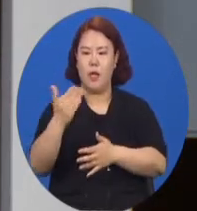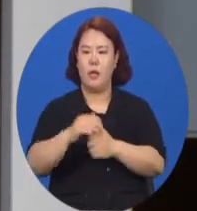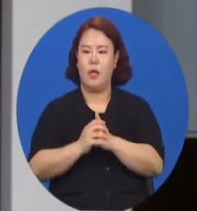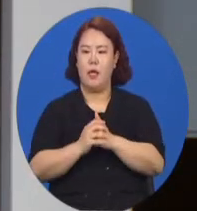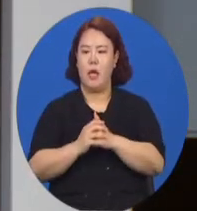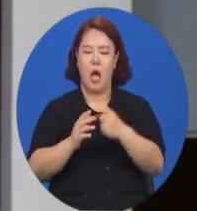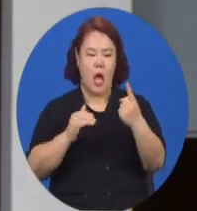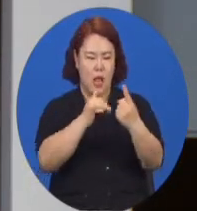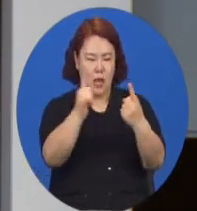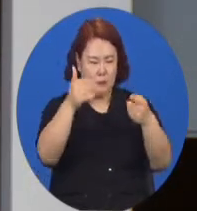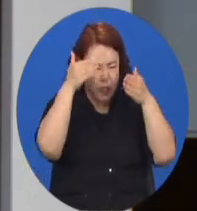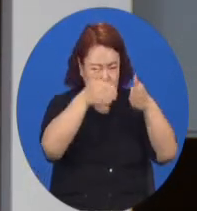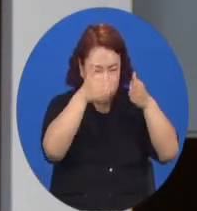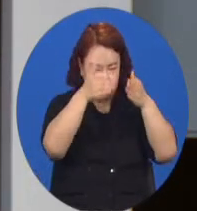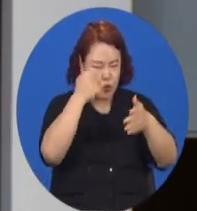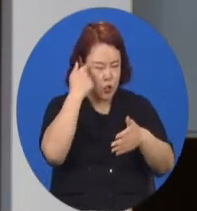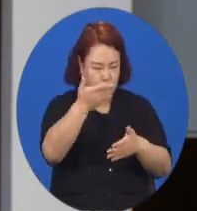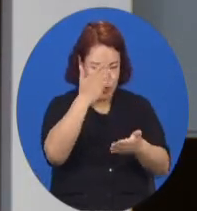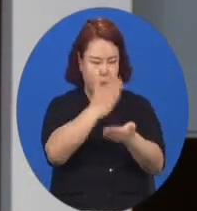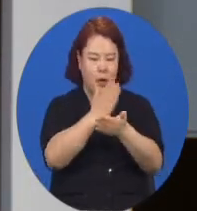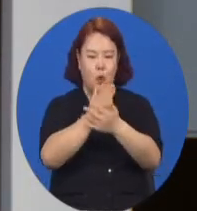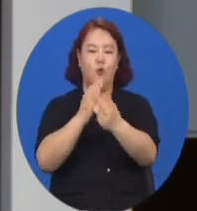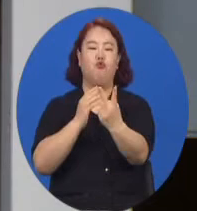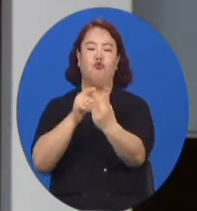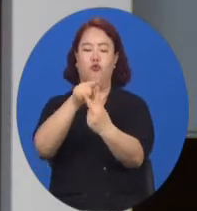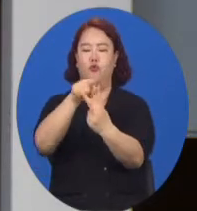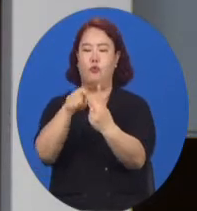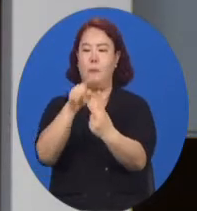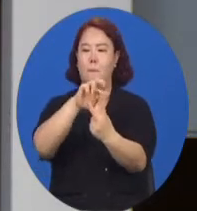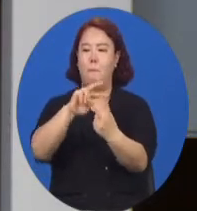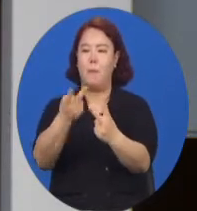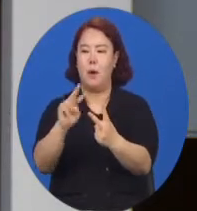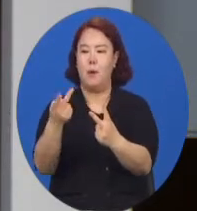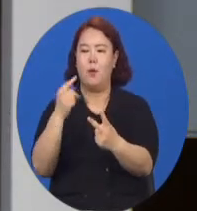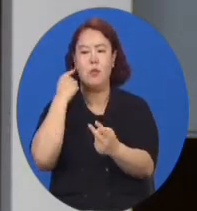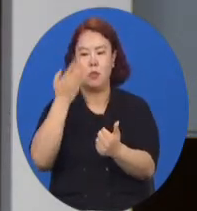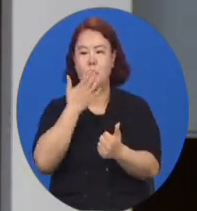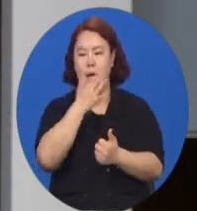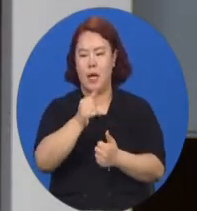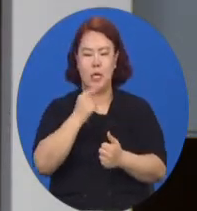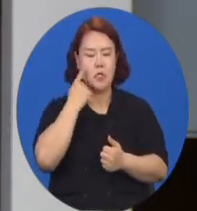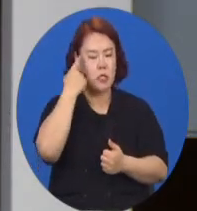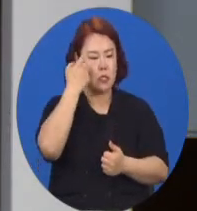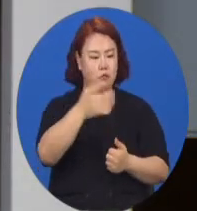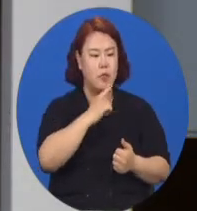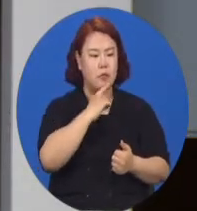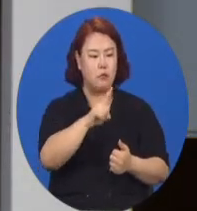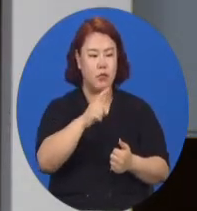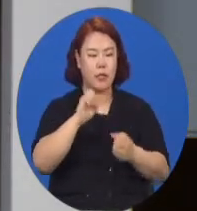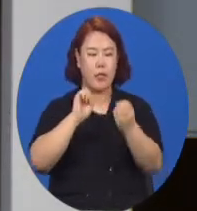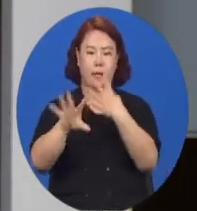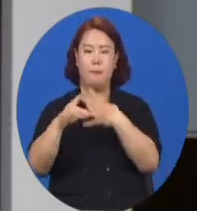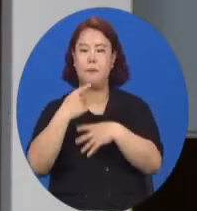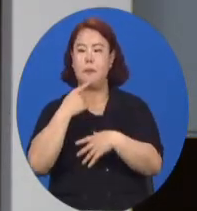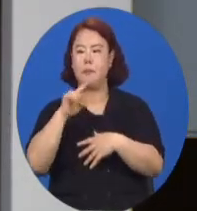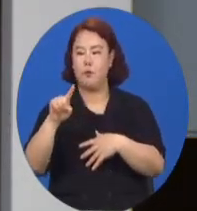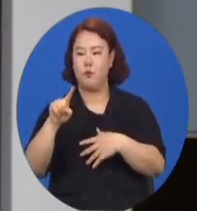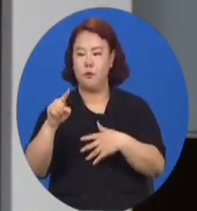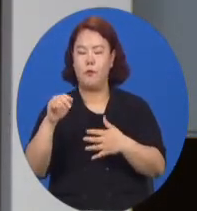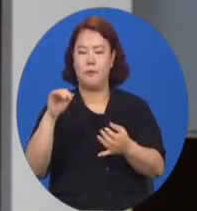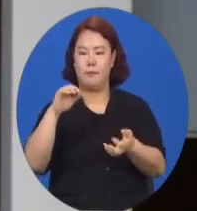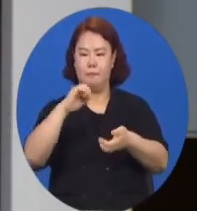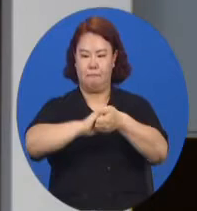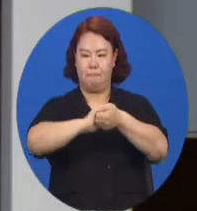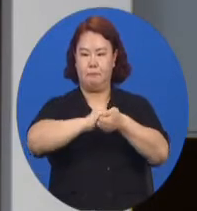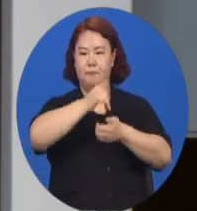한 후보에게만 집중적으로 다 쓰실 수 없다는 말씀이고요. 질문은 1분, 그리고 답변 시간 역시 1분으로